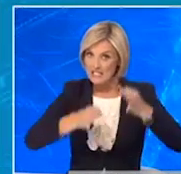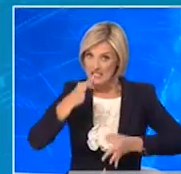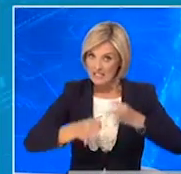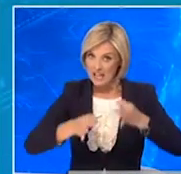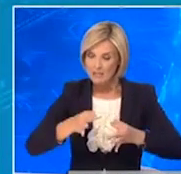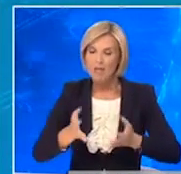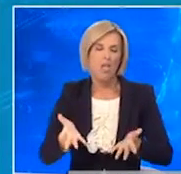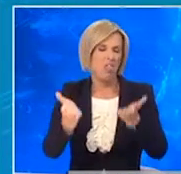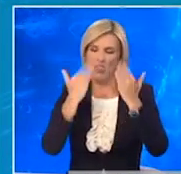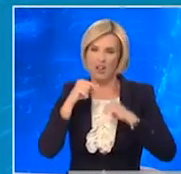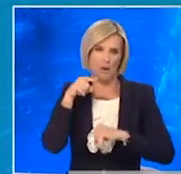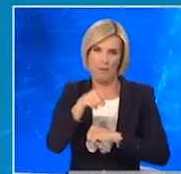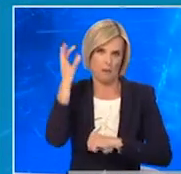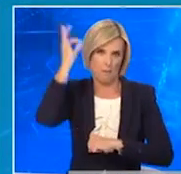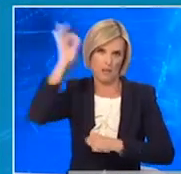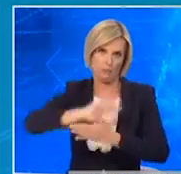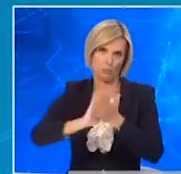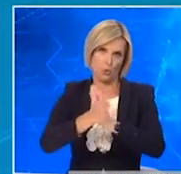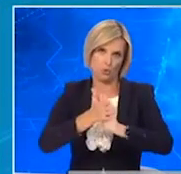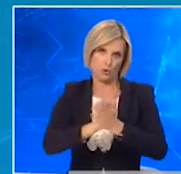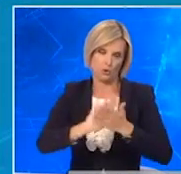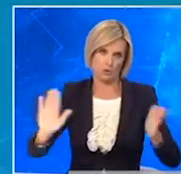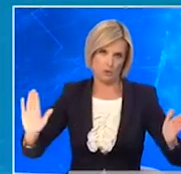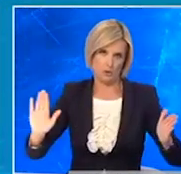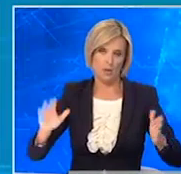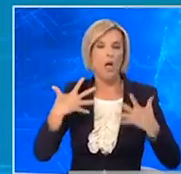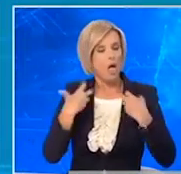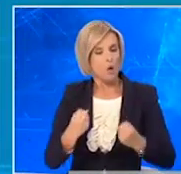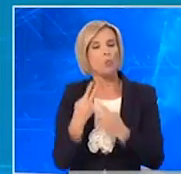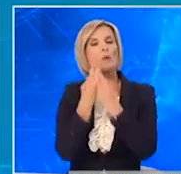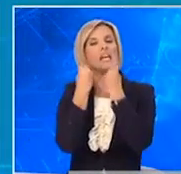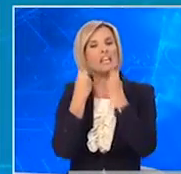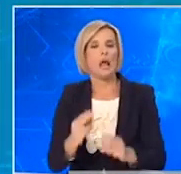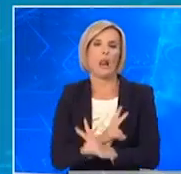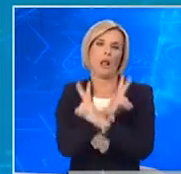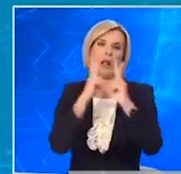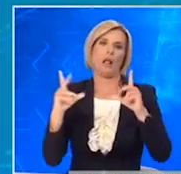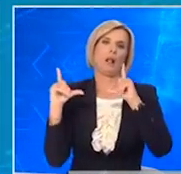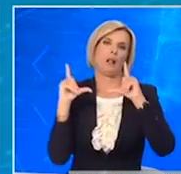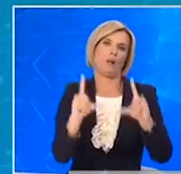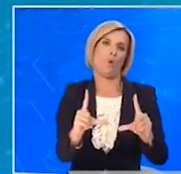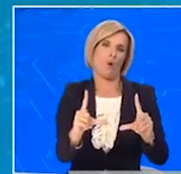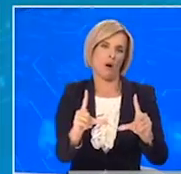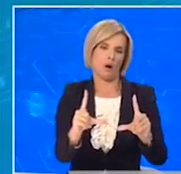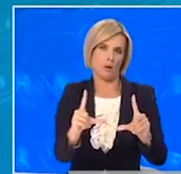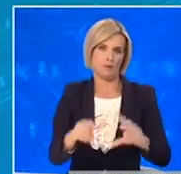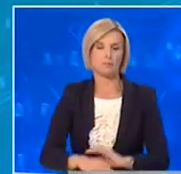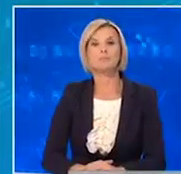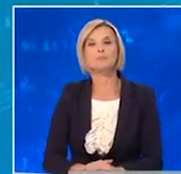μακριά από οποιοδήποτε τοπικό lockdown σε σχέση με την εικόνα που εμείς παρατηρούμε καθημερινά σε όλη τη χώρα.